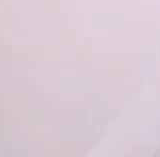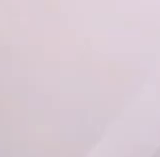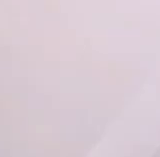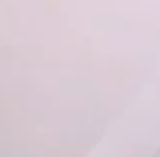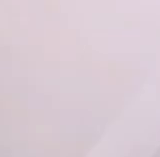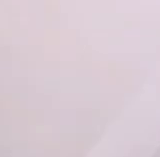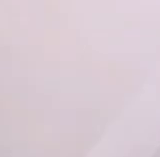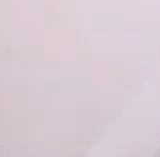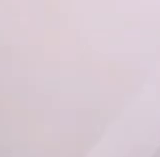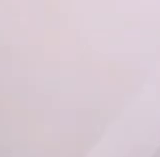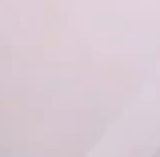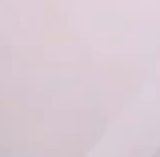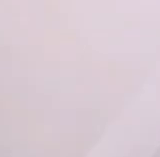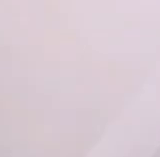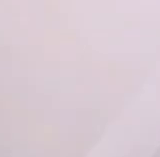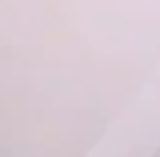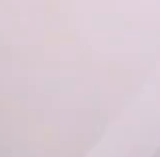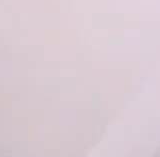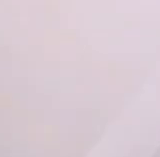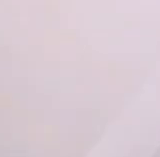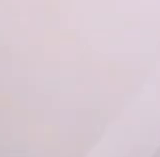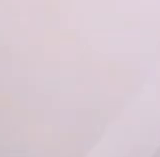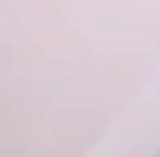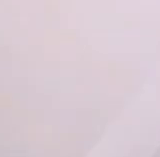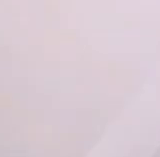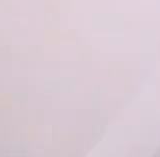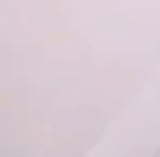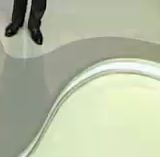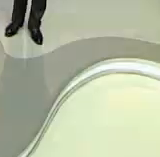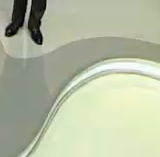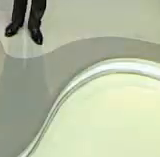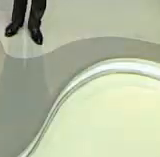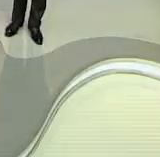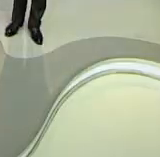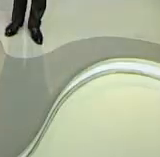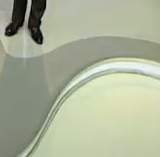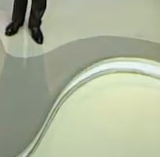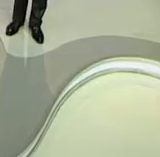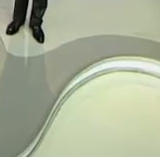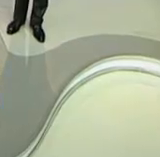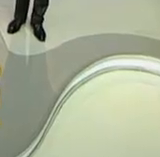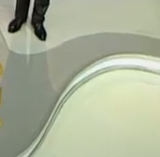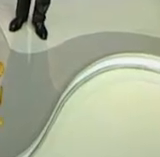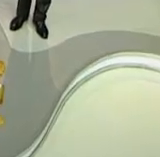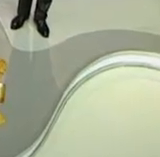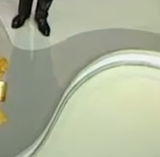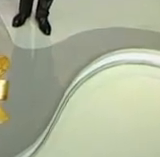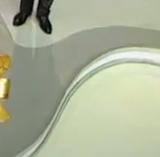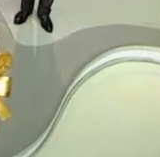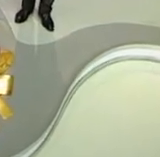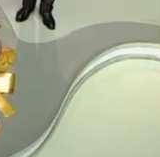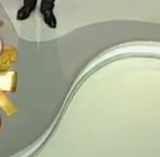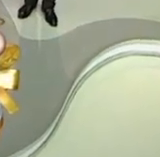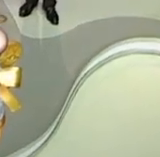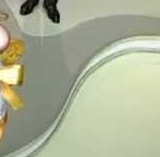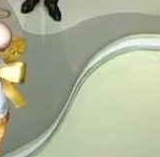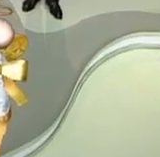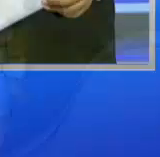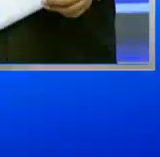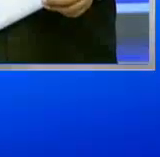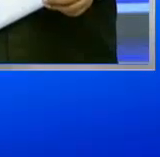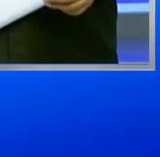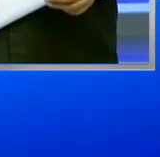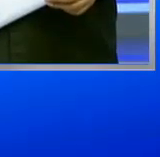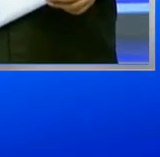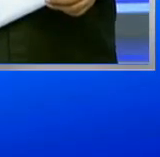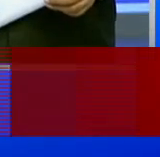At yan ang mga balita ngayong Martes. Ako po si Mel Tianco, mga kapuso, 74 na araw na lang. Pasko na.